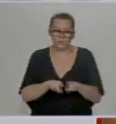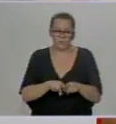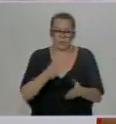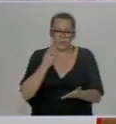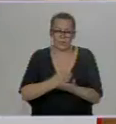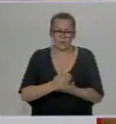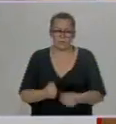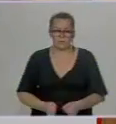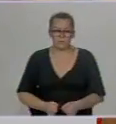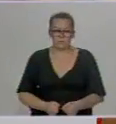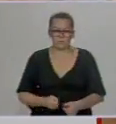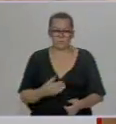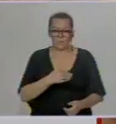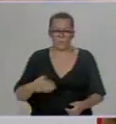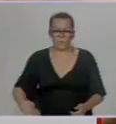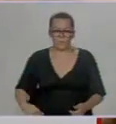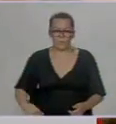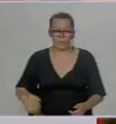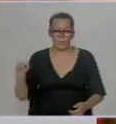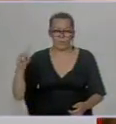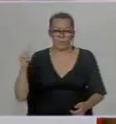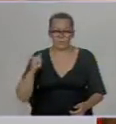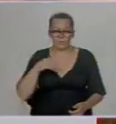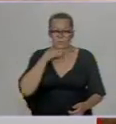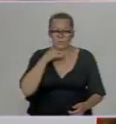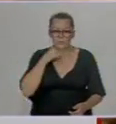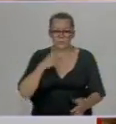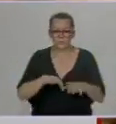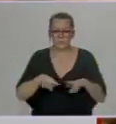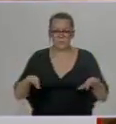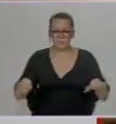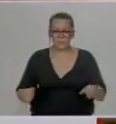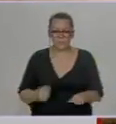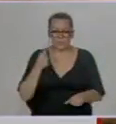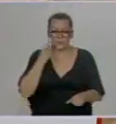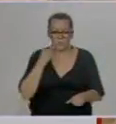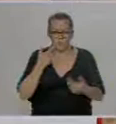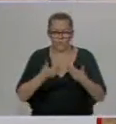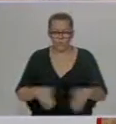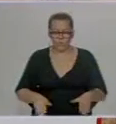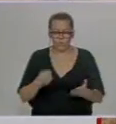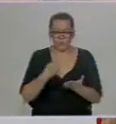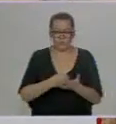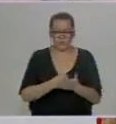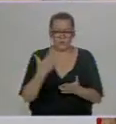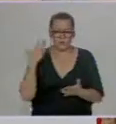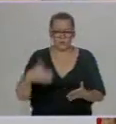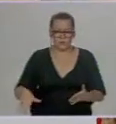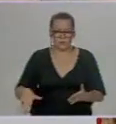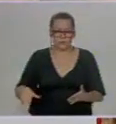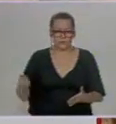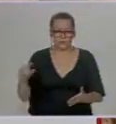pentru toți așa. În primăriile din județul Olt, cei mai nemulțumiți sunt secretarii, care se plâng că vor pierde la salariu chiar și 500 de